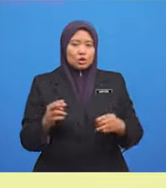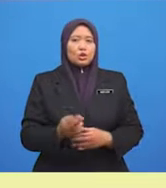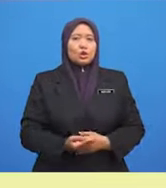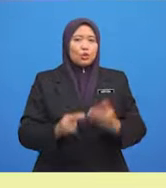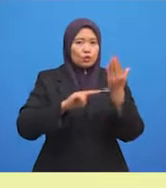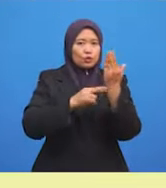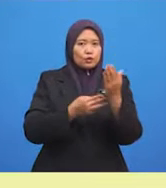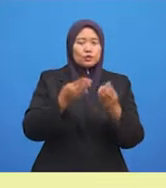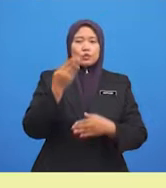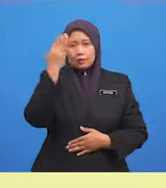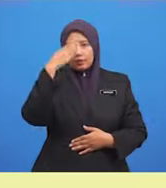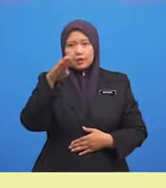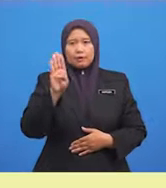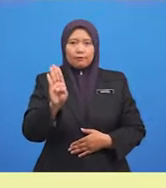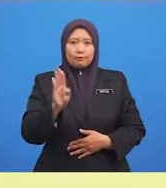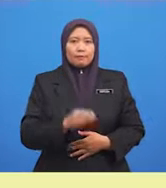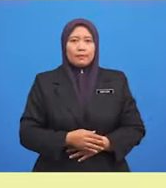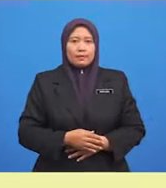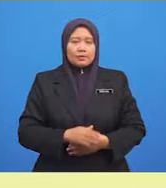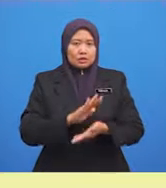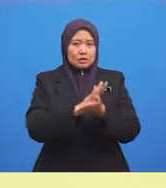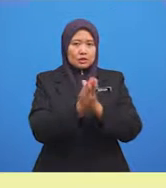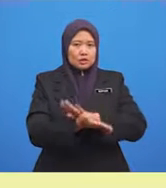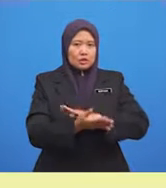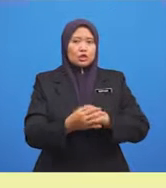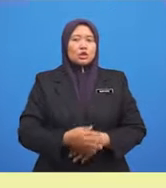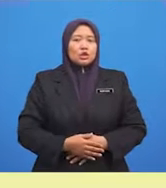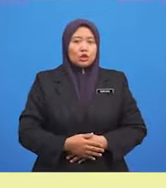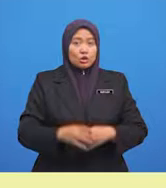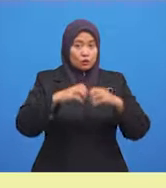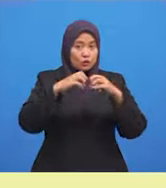Jadi, ia boleh ditulis seperti berikut.